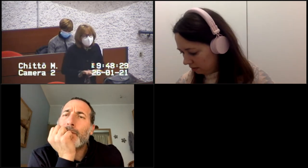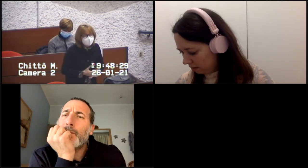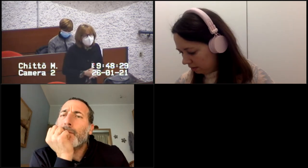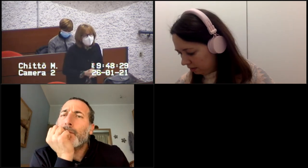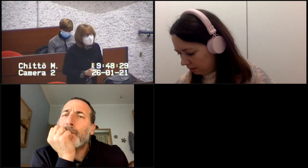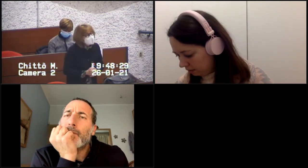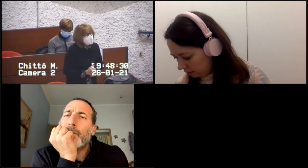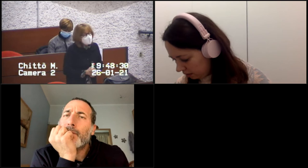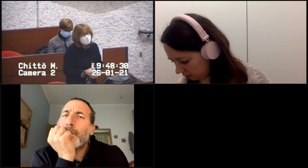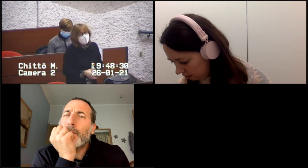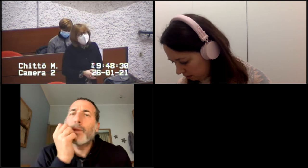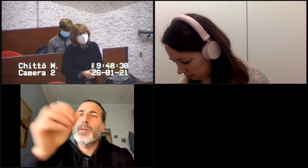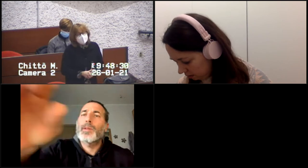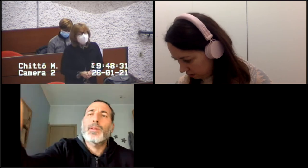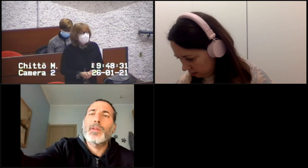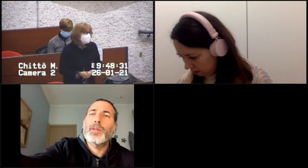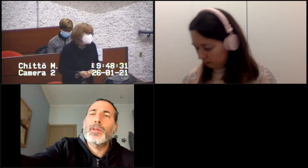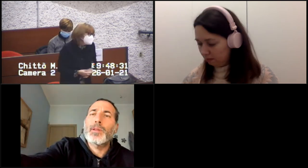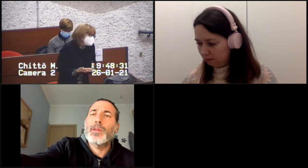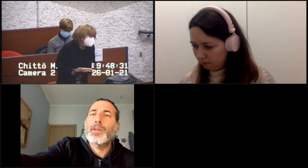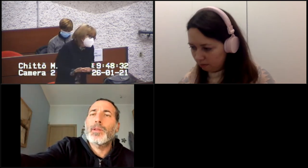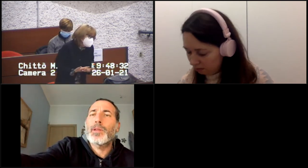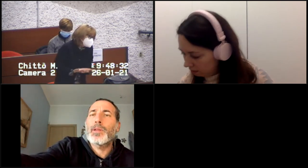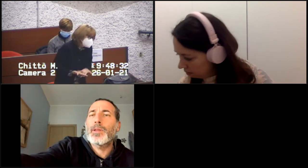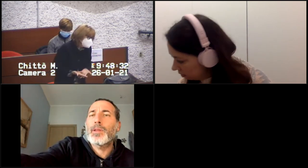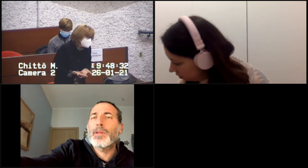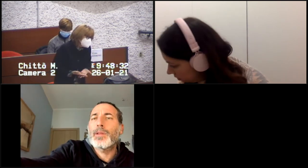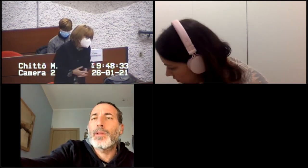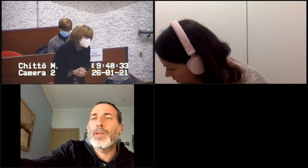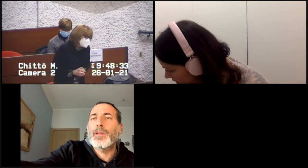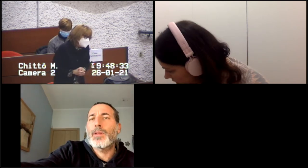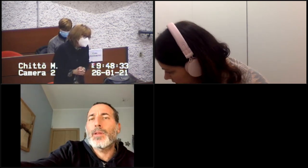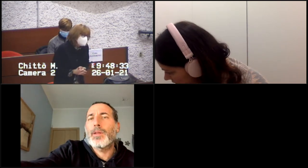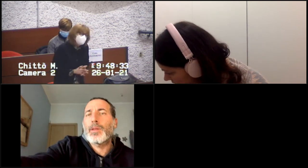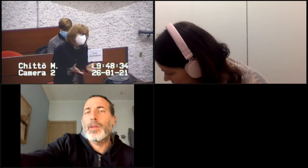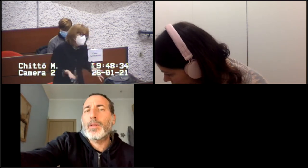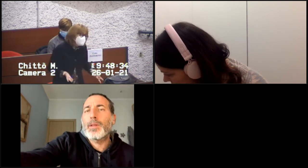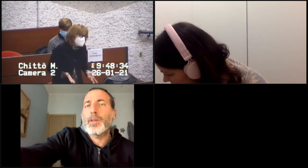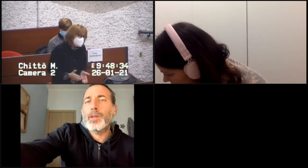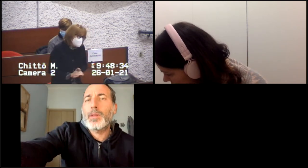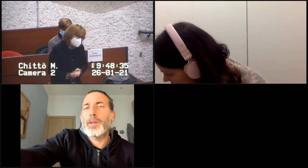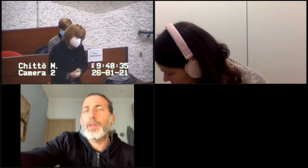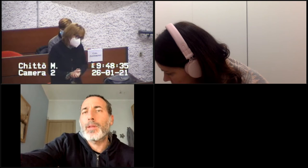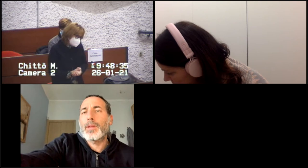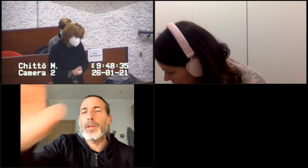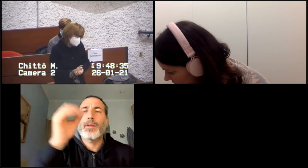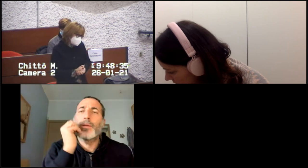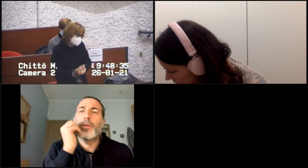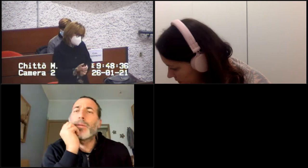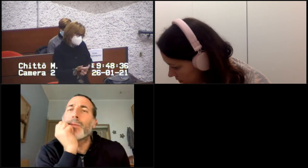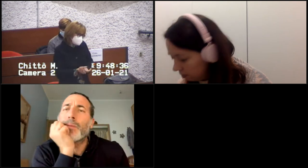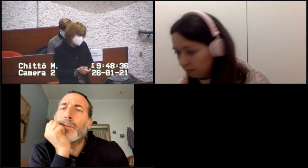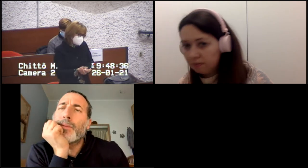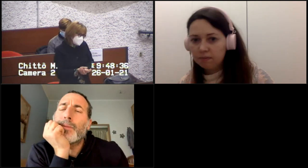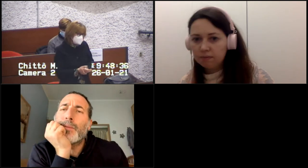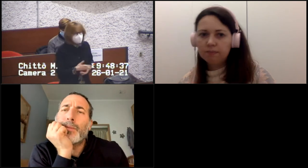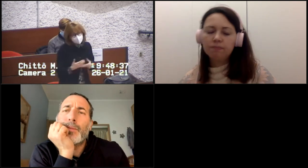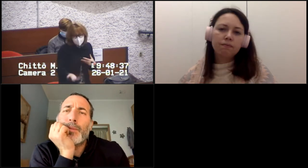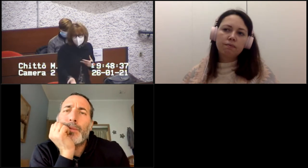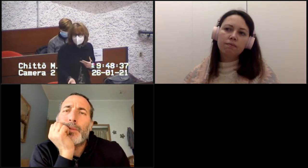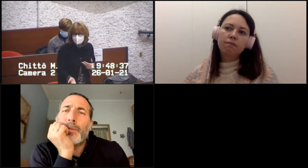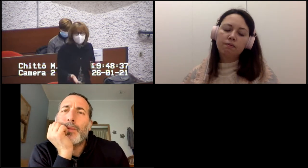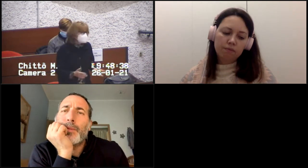queste cose non può che farmi sorridere personalmente. Non ci si sporca le mani facendo scelte politiche,